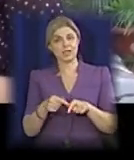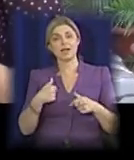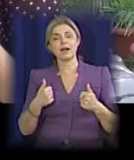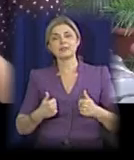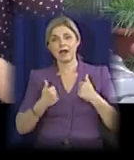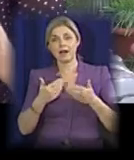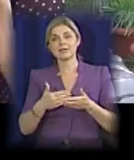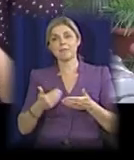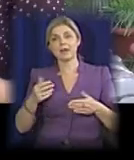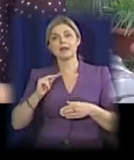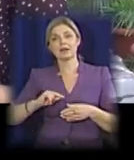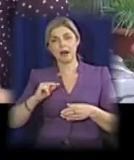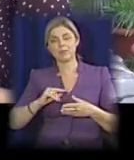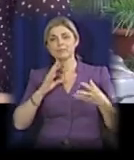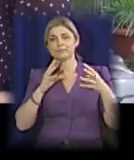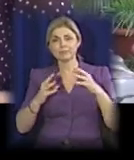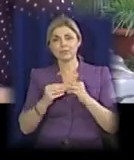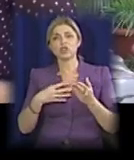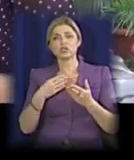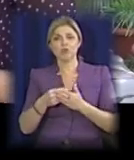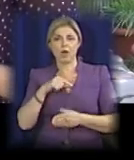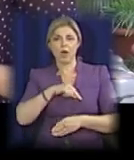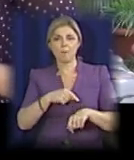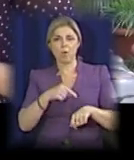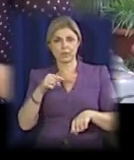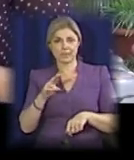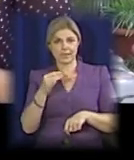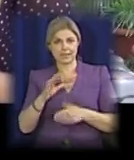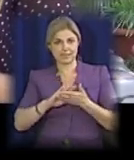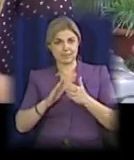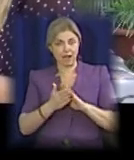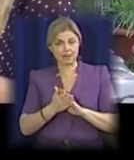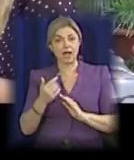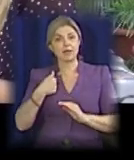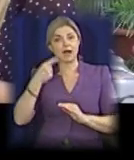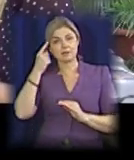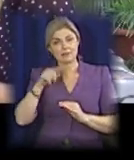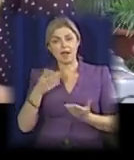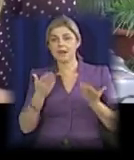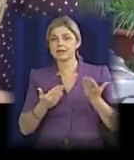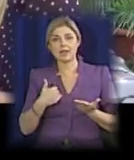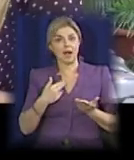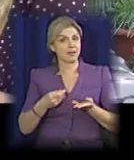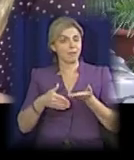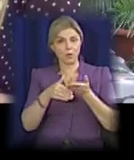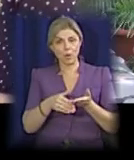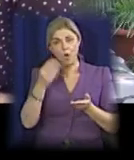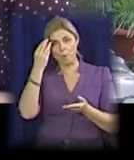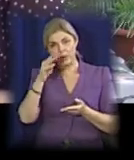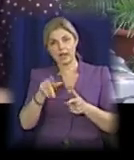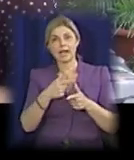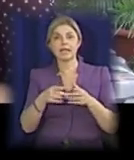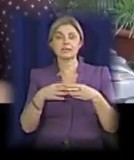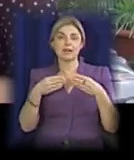роботою налагоджувати свій емоційний стан. Тому що я знаю, що якщо я не допоможу моделі, чи сім'ї, чи